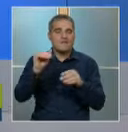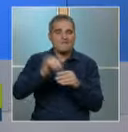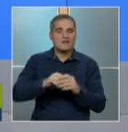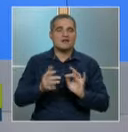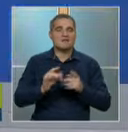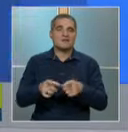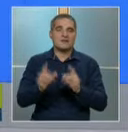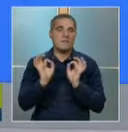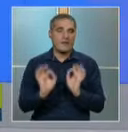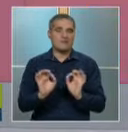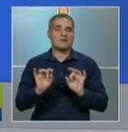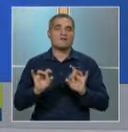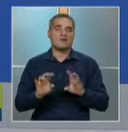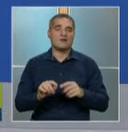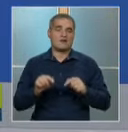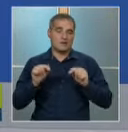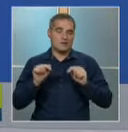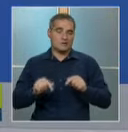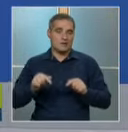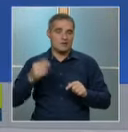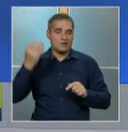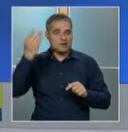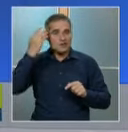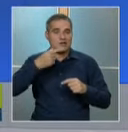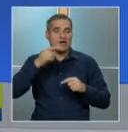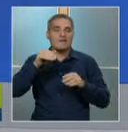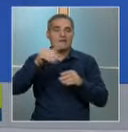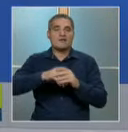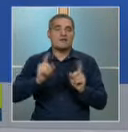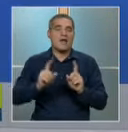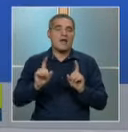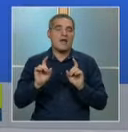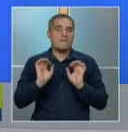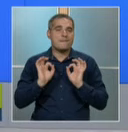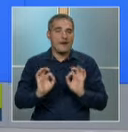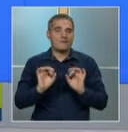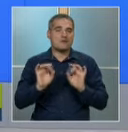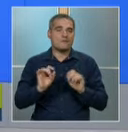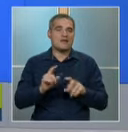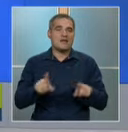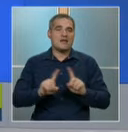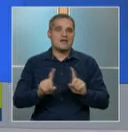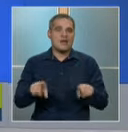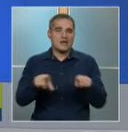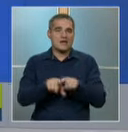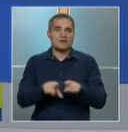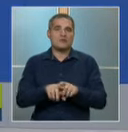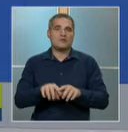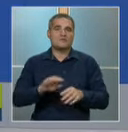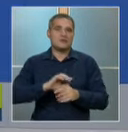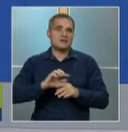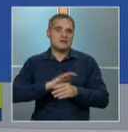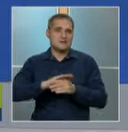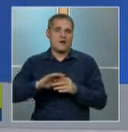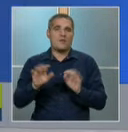В действителност тук беше грешен аргумент да каже, че там информацията не е правилна, не е като да е изцяло правилна